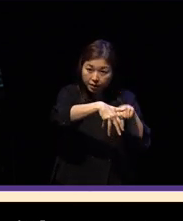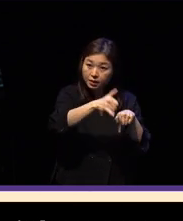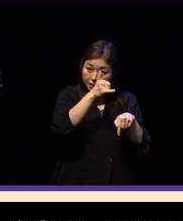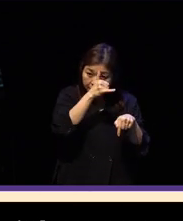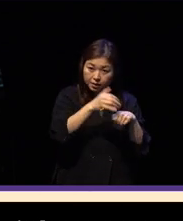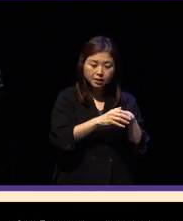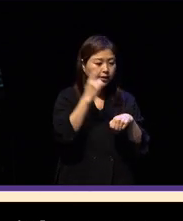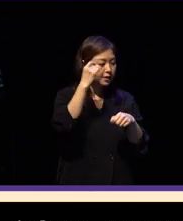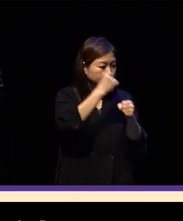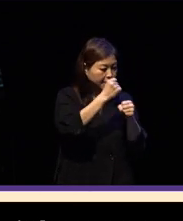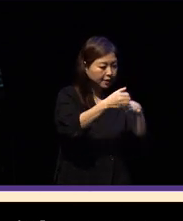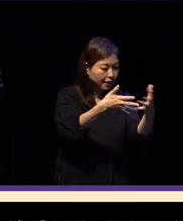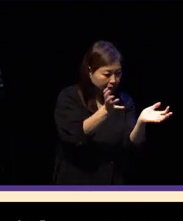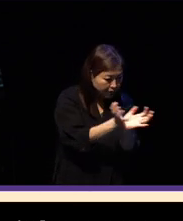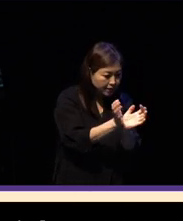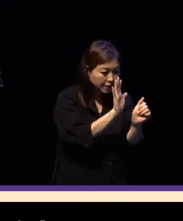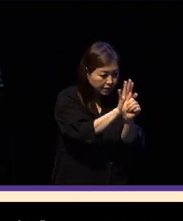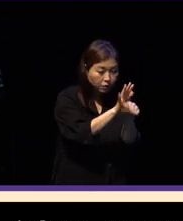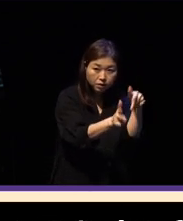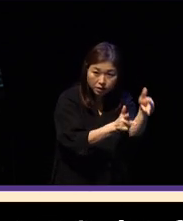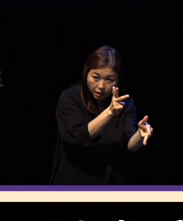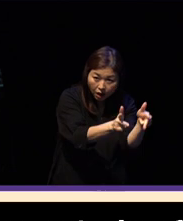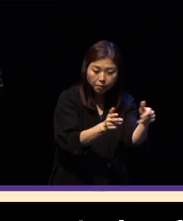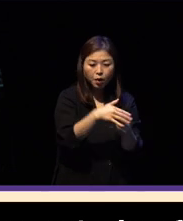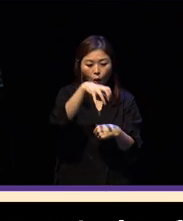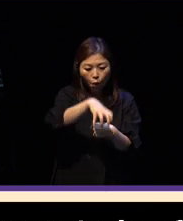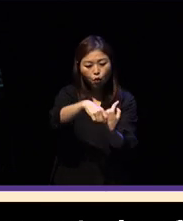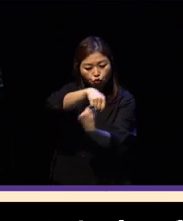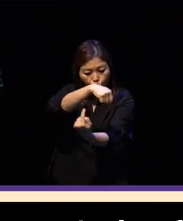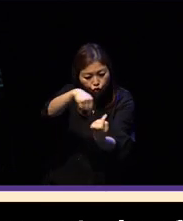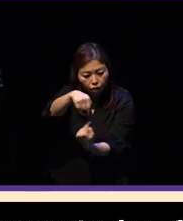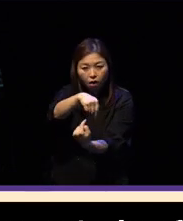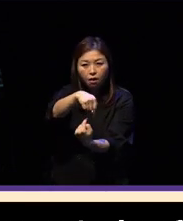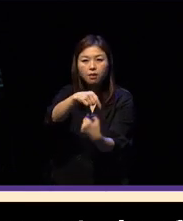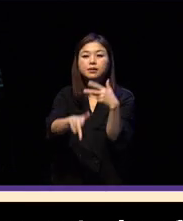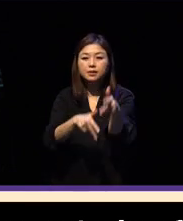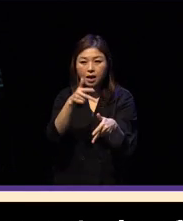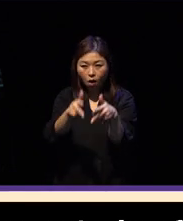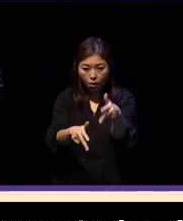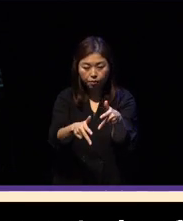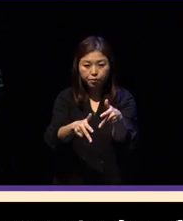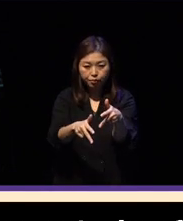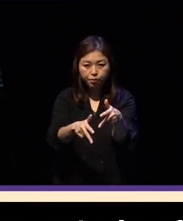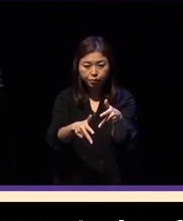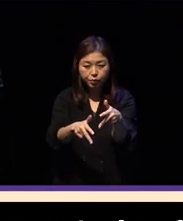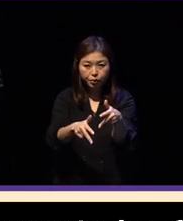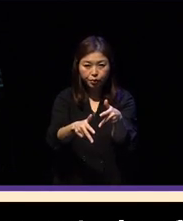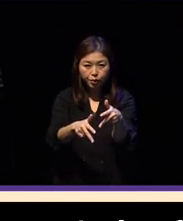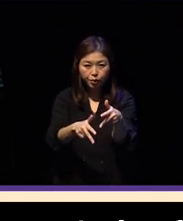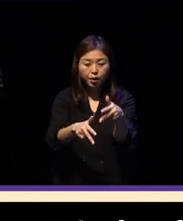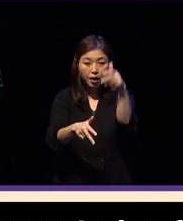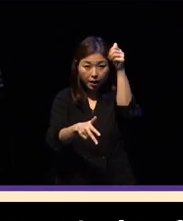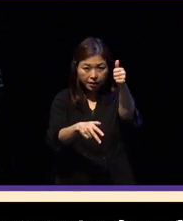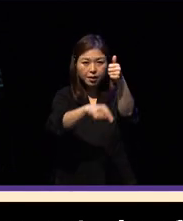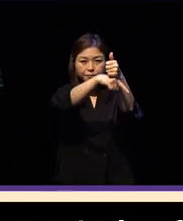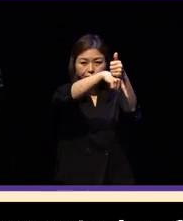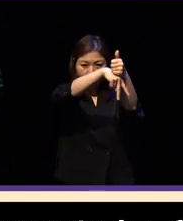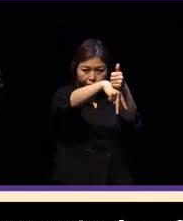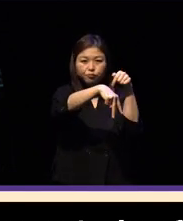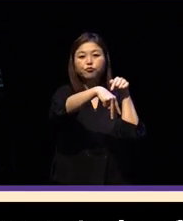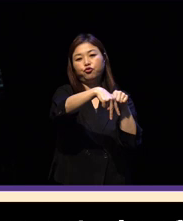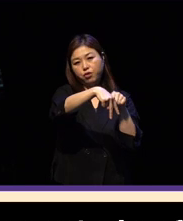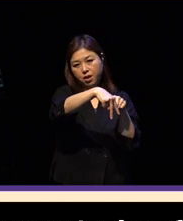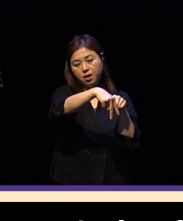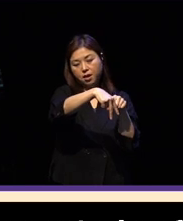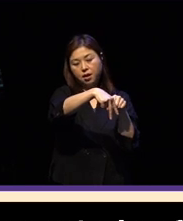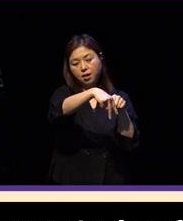단체 활동을 지원하는 사업과 창작 공간을 운영하는 사업, 그 세부적으로 두 개의 사업으로